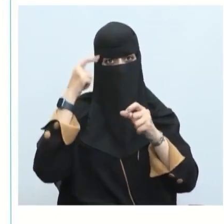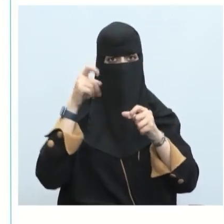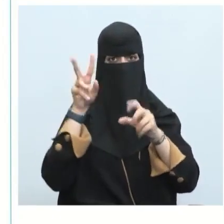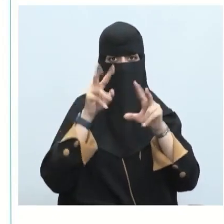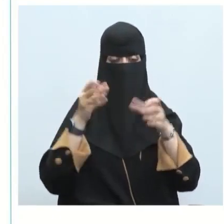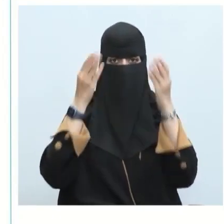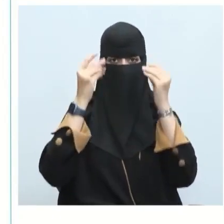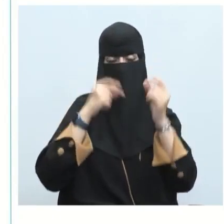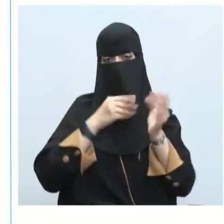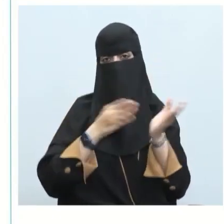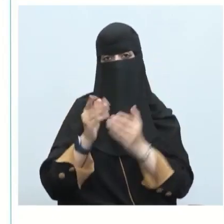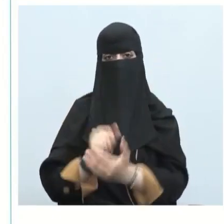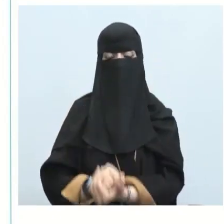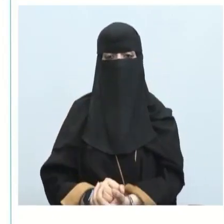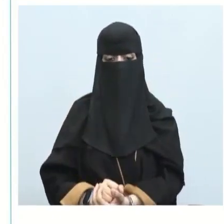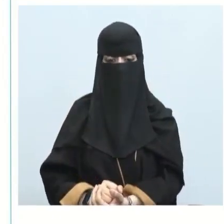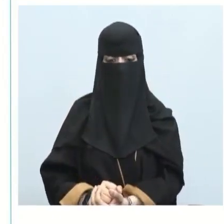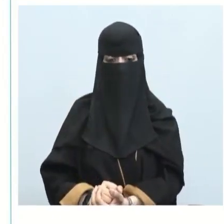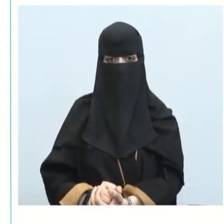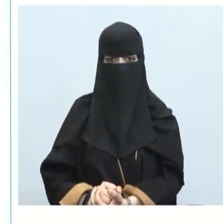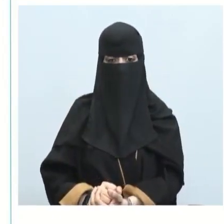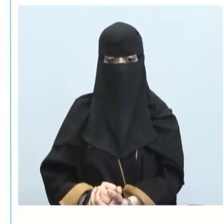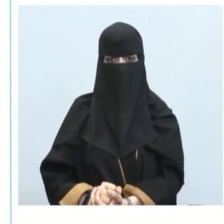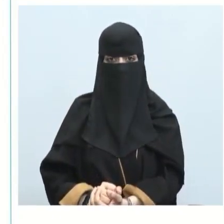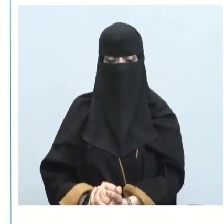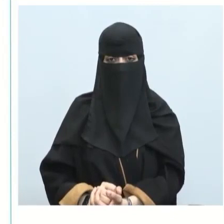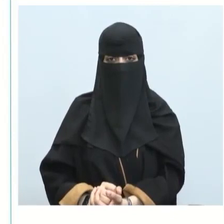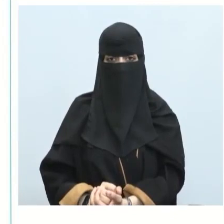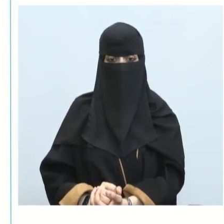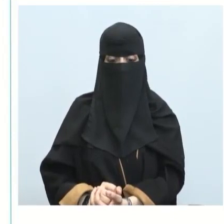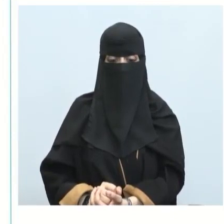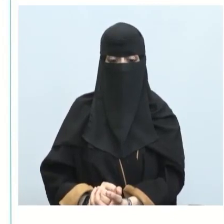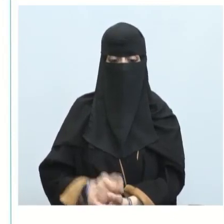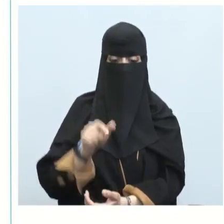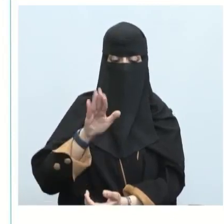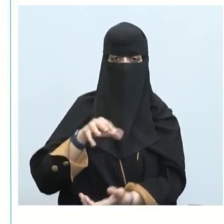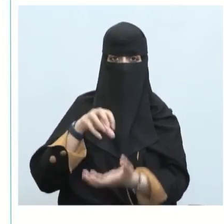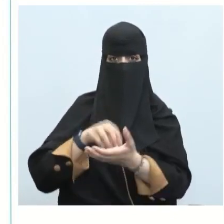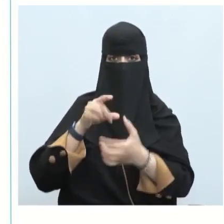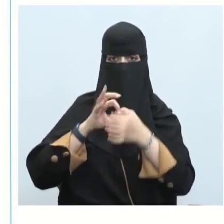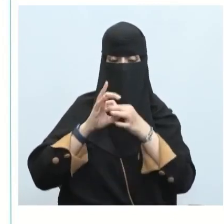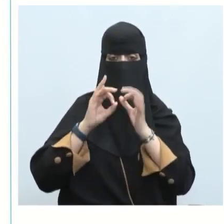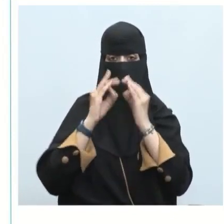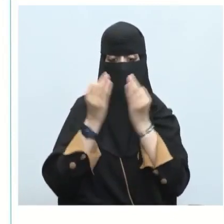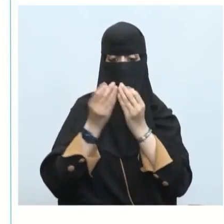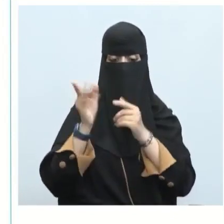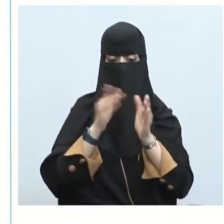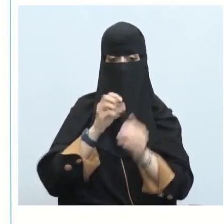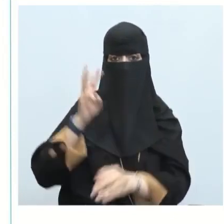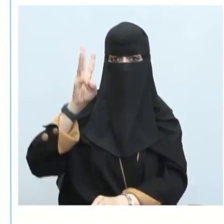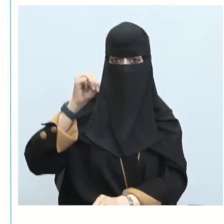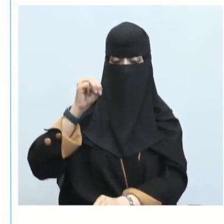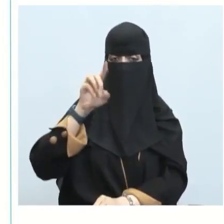المنتجات او الخدمات المعينه من منصات التواصل الاجتماعي الاكثر شيوعا هما الانستغرام